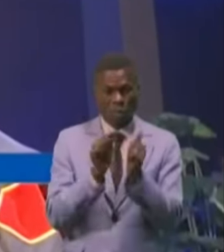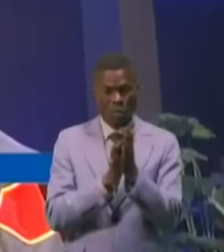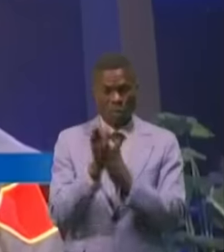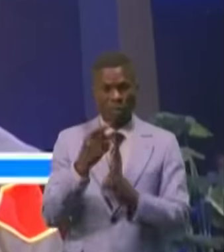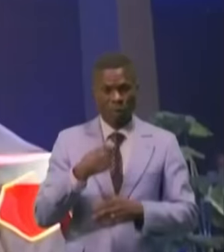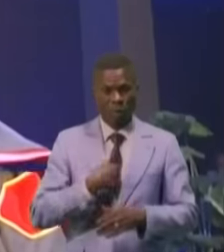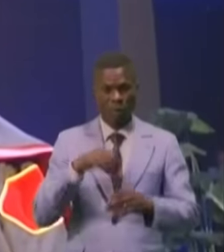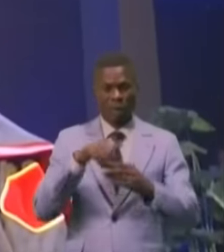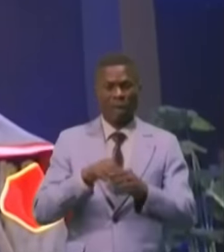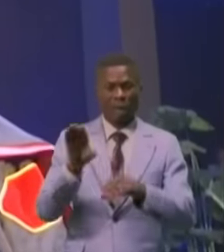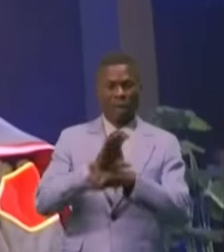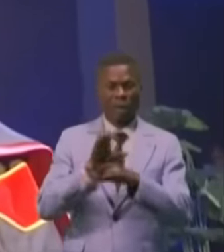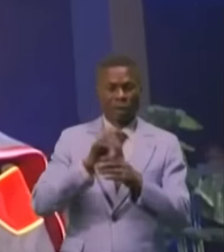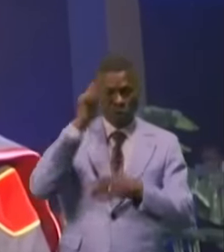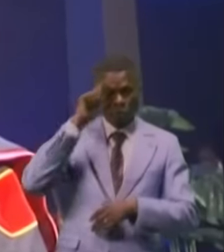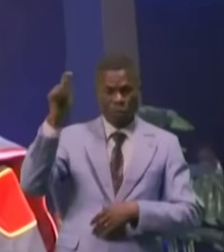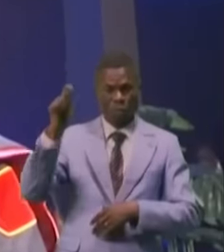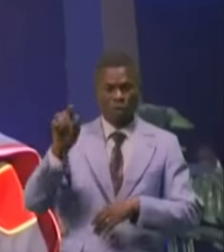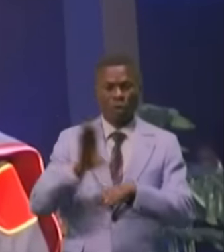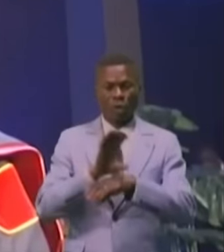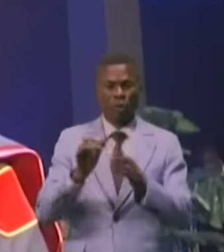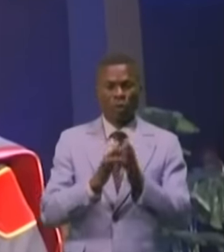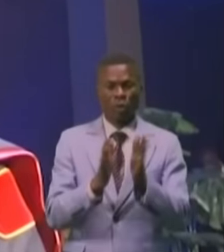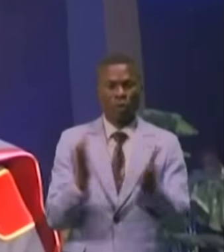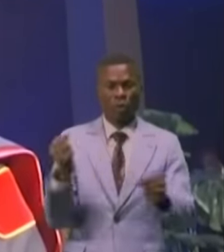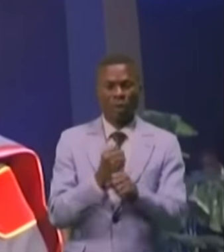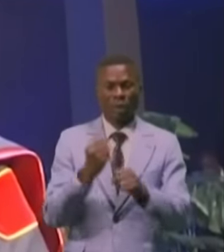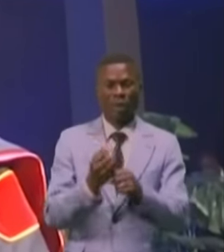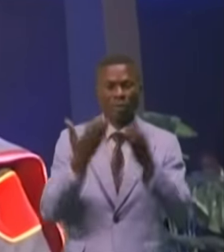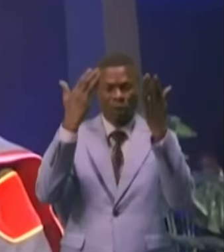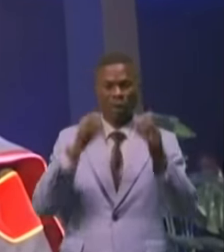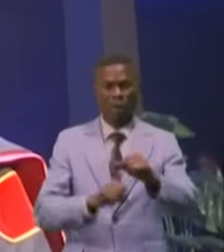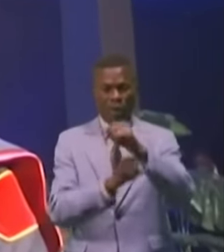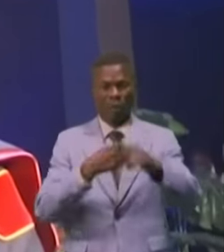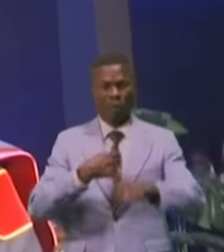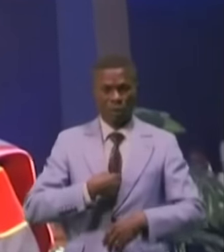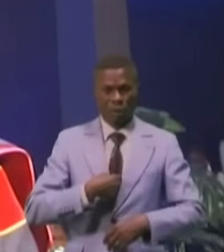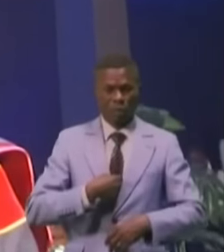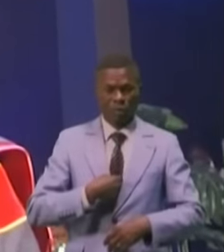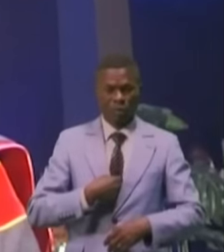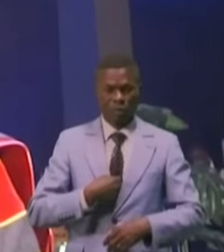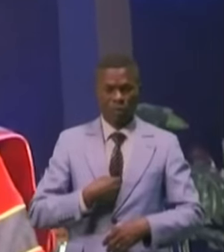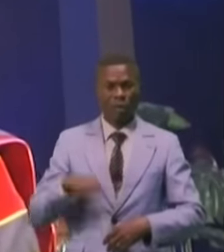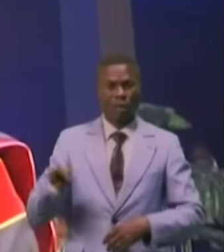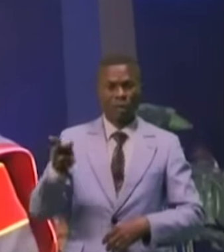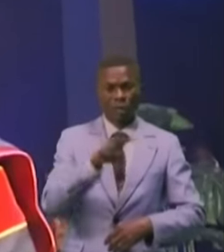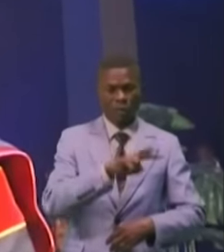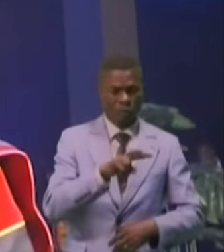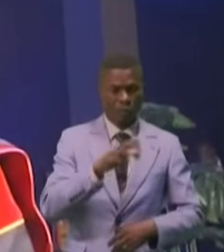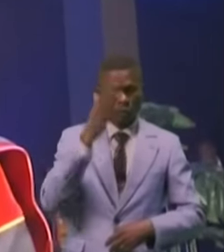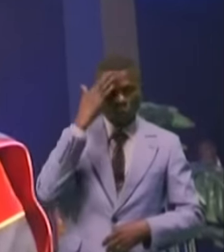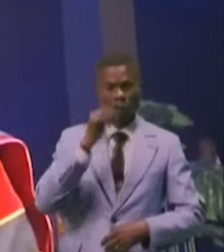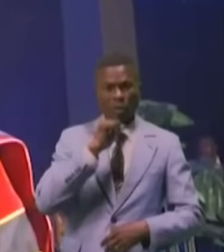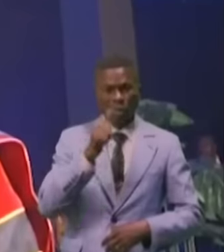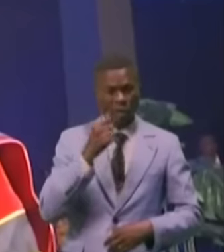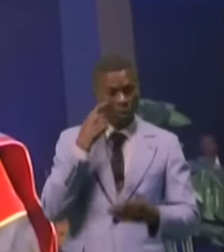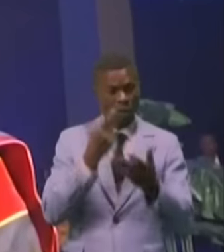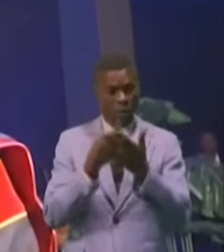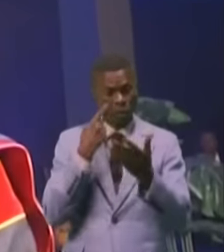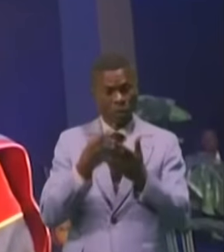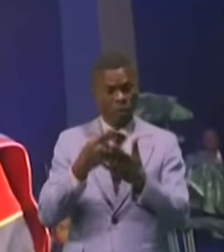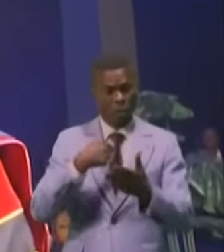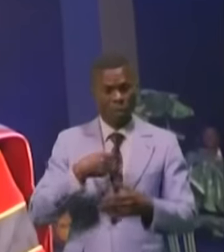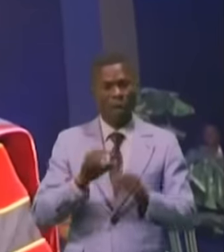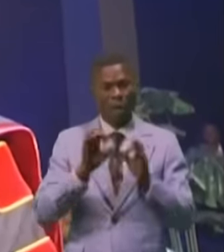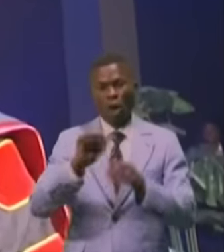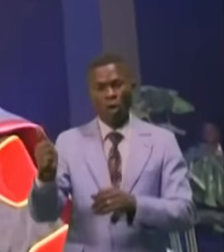la théologie et dans les œuvres divines qui m'accompagnent. Et ce n'est pas vous qui saviez qu'on vous observe, c'est eux qui vous